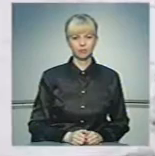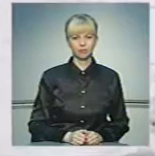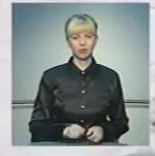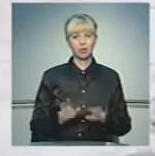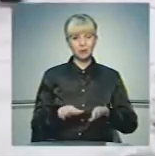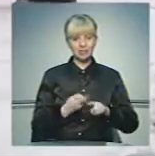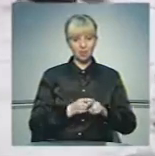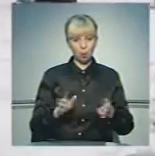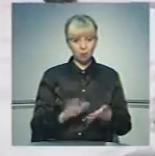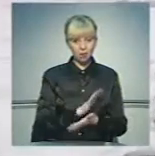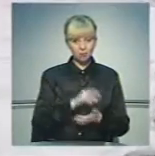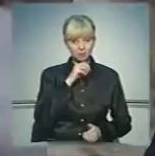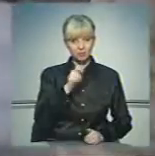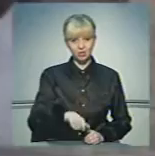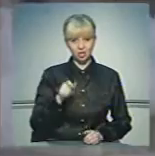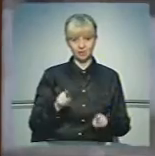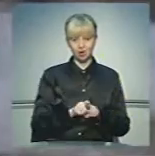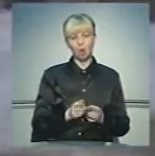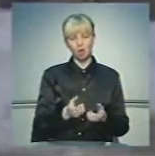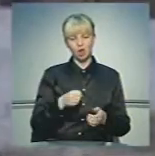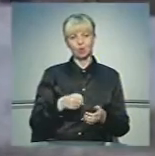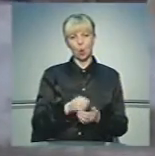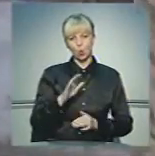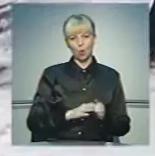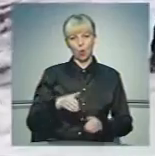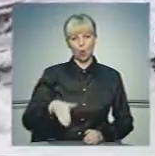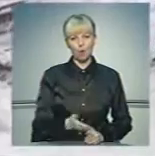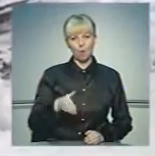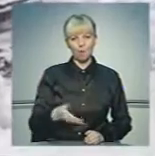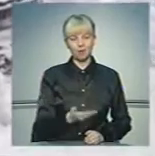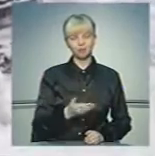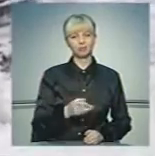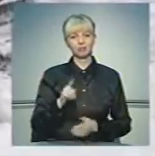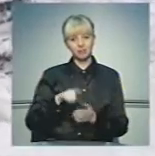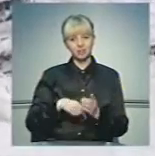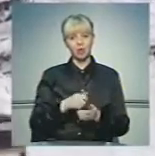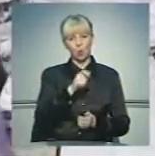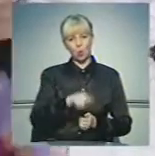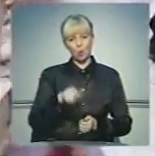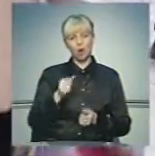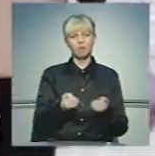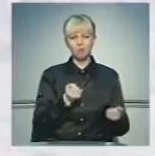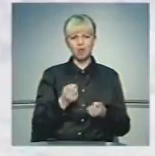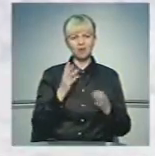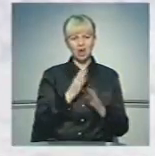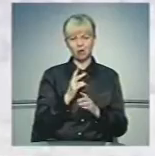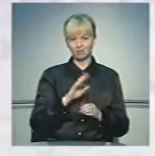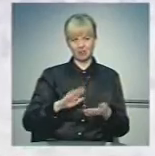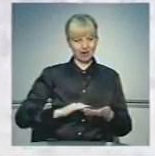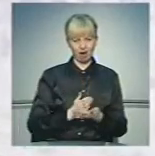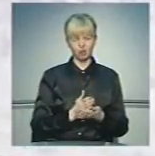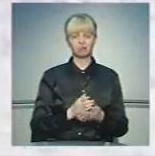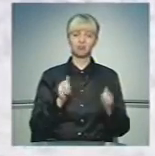Втім, після такого прибирання чернівчани все ж беруть до рук лопати. Пан Віктор певен, комунальники борються з негодою неякісно, а тому